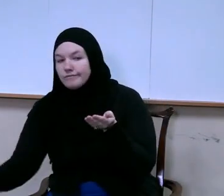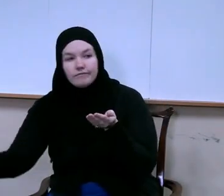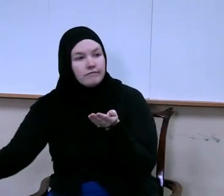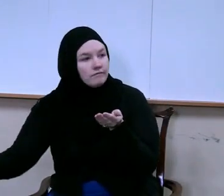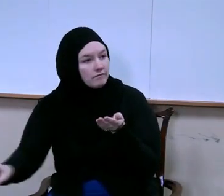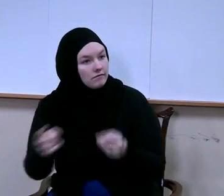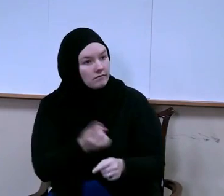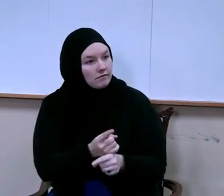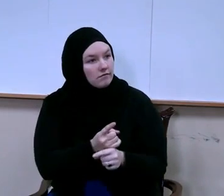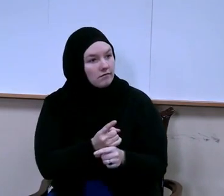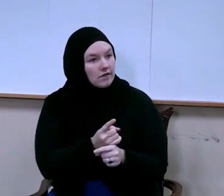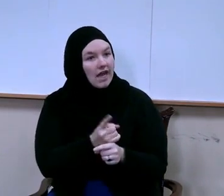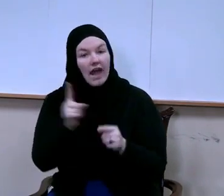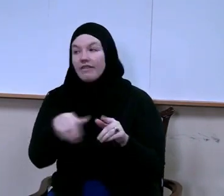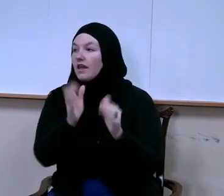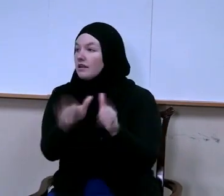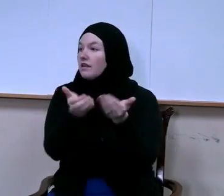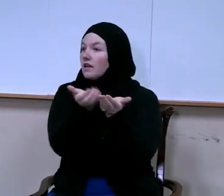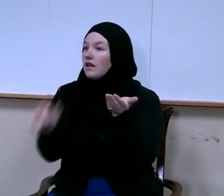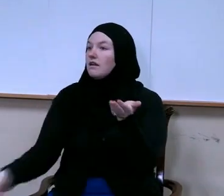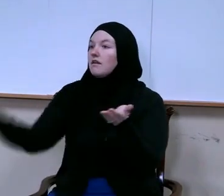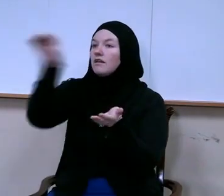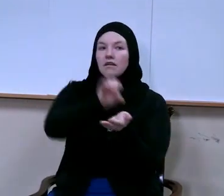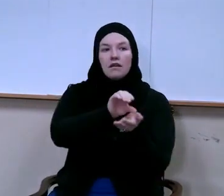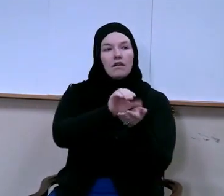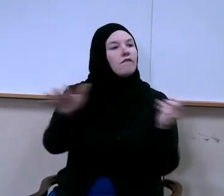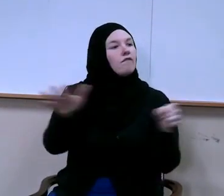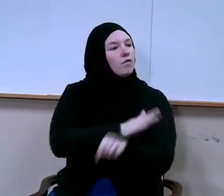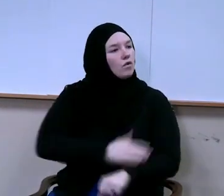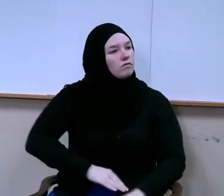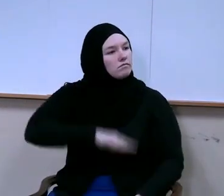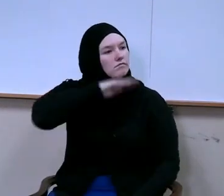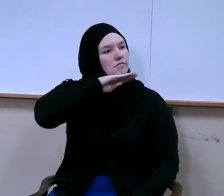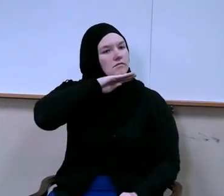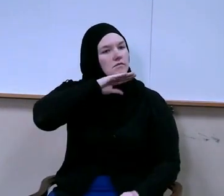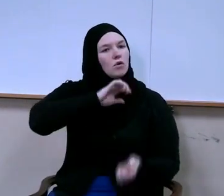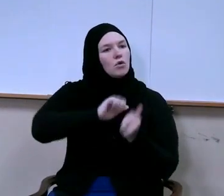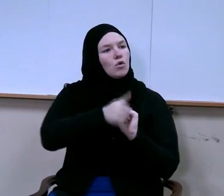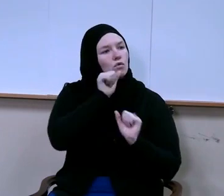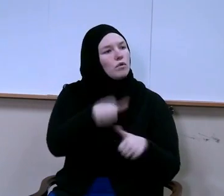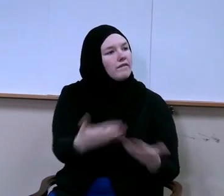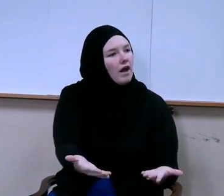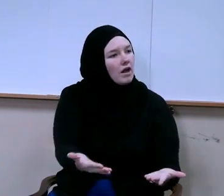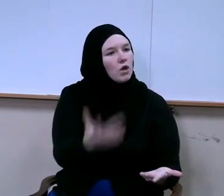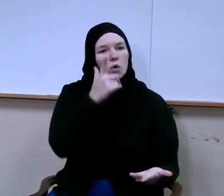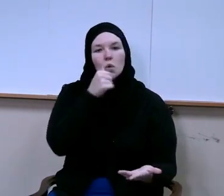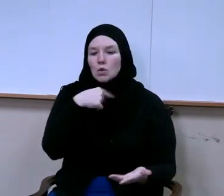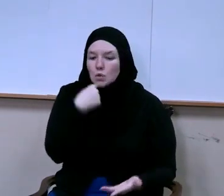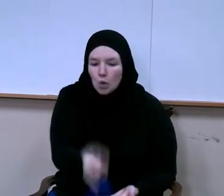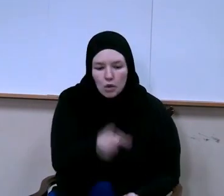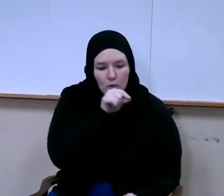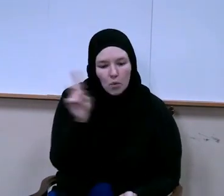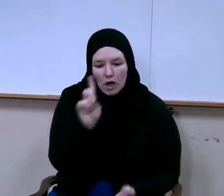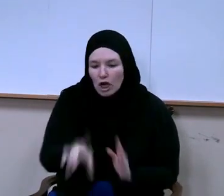وَتَعُودُ بِطَانَا. And they come back to the nest full stomach. Who provided for them? Who told them where to